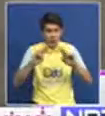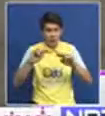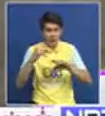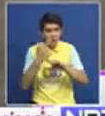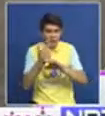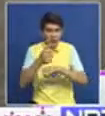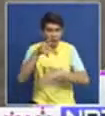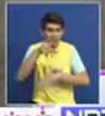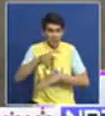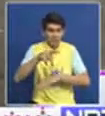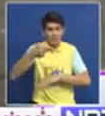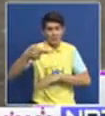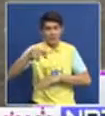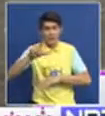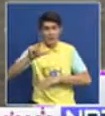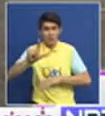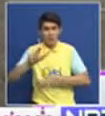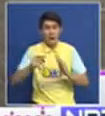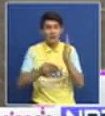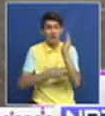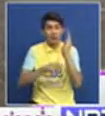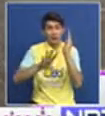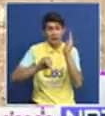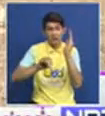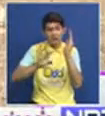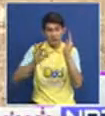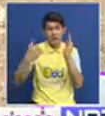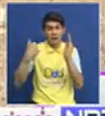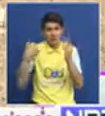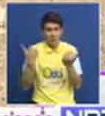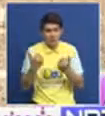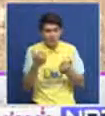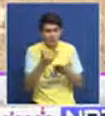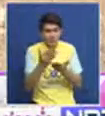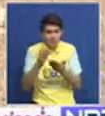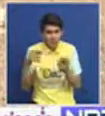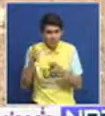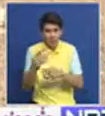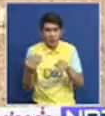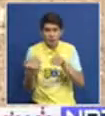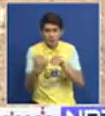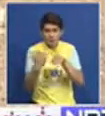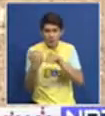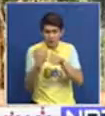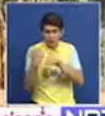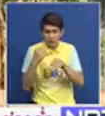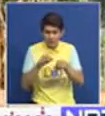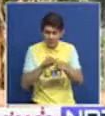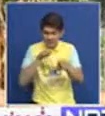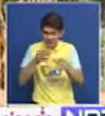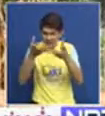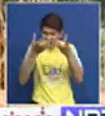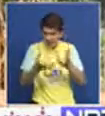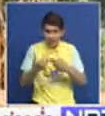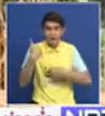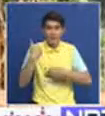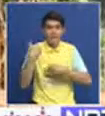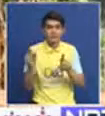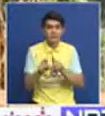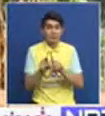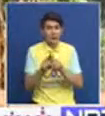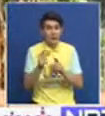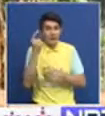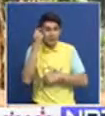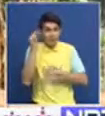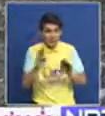ลโยธิน49โดยไม่ต้องผ่านแยกเกษตรแบ่งเบาปัญหาการจราจรแยกเกษตรซึ่งกำลังมีการก่อสร้างค